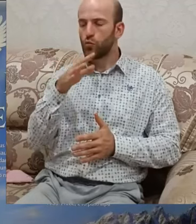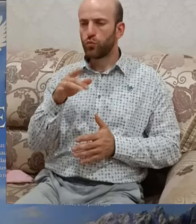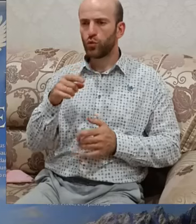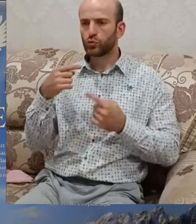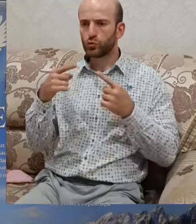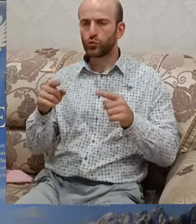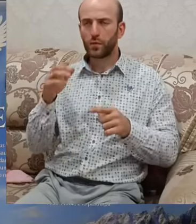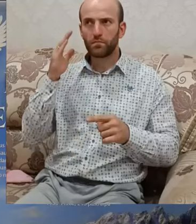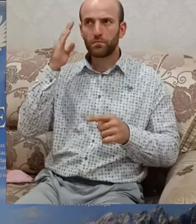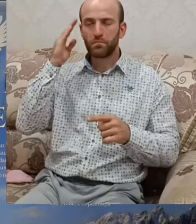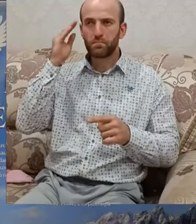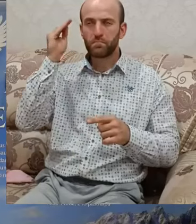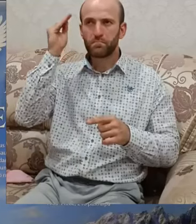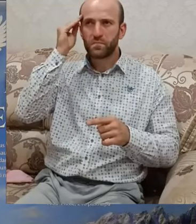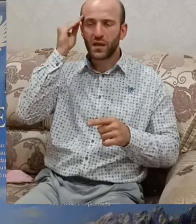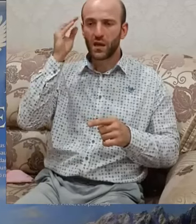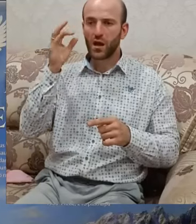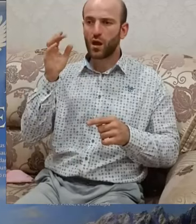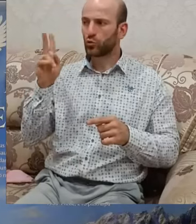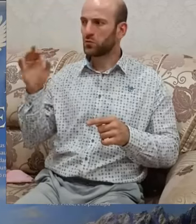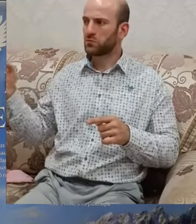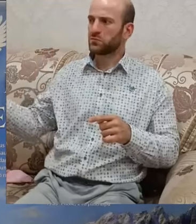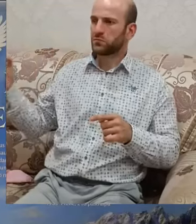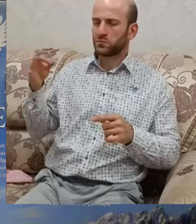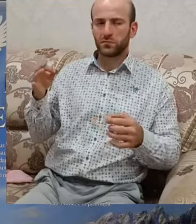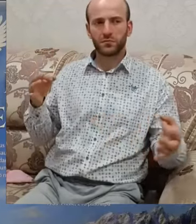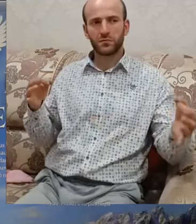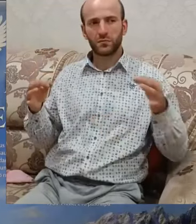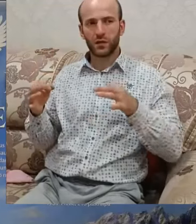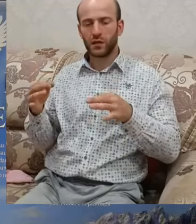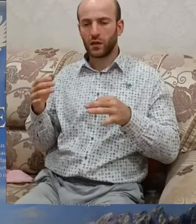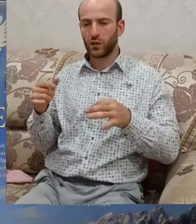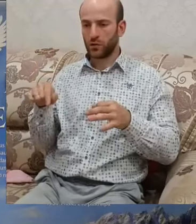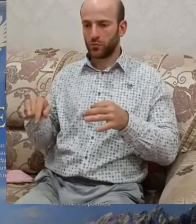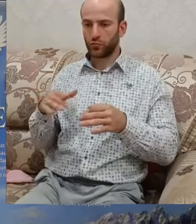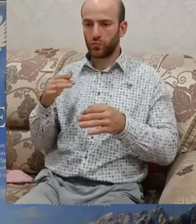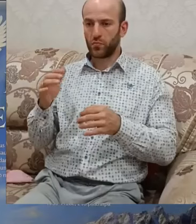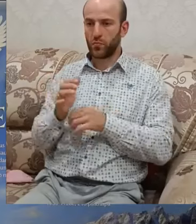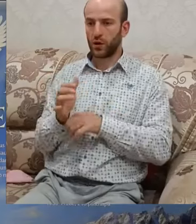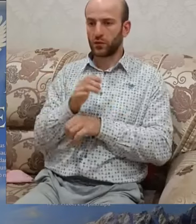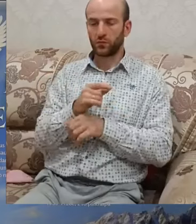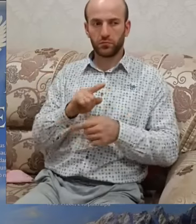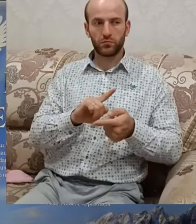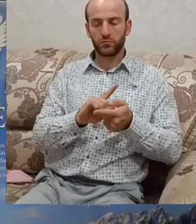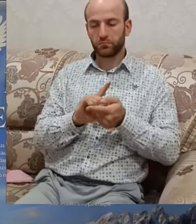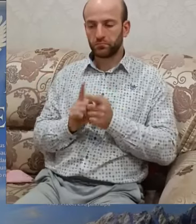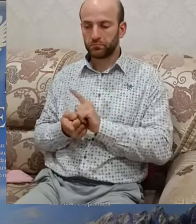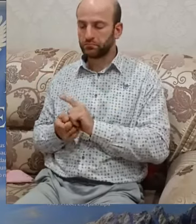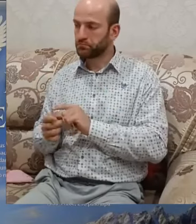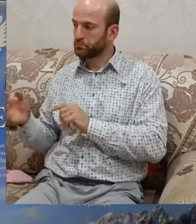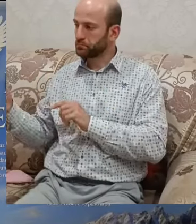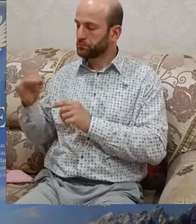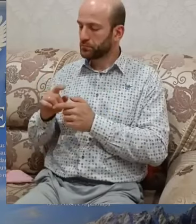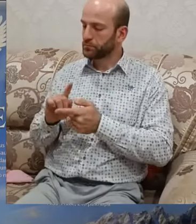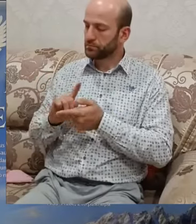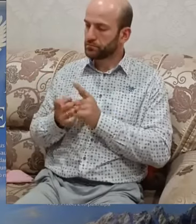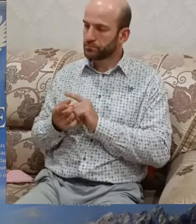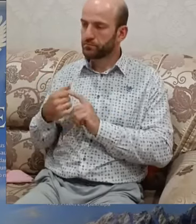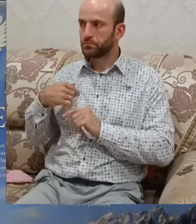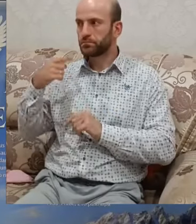мнение со стороны, pakeičia žinią. Меняет послание. О tai не дуода. А это не